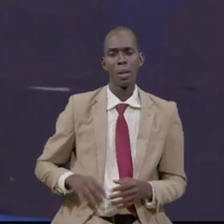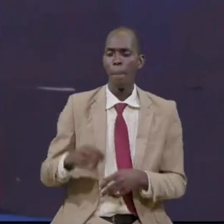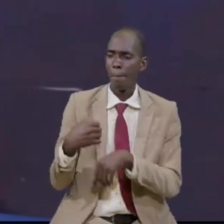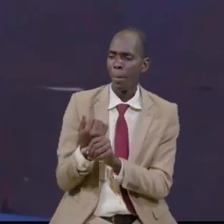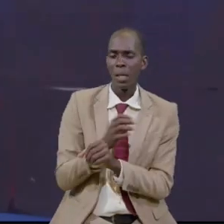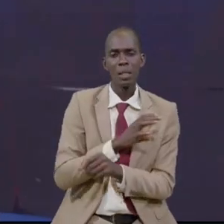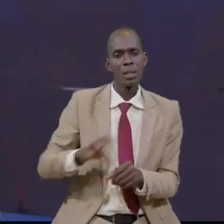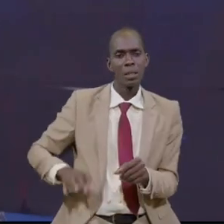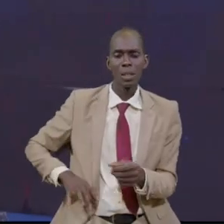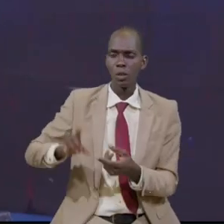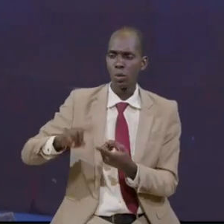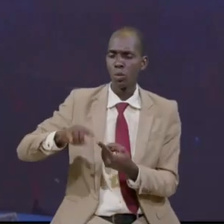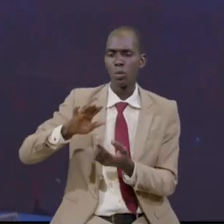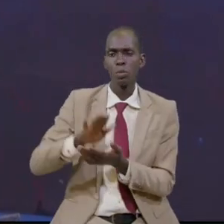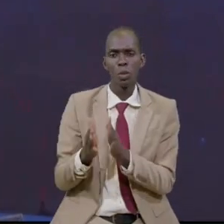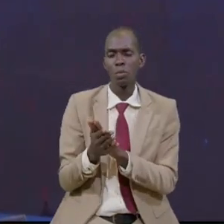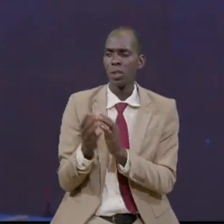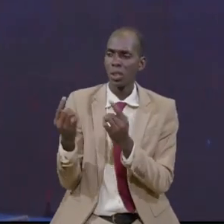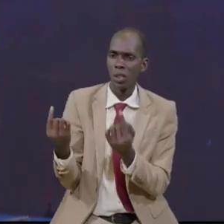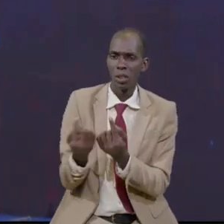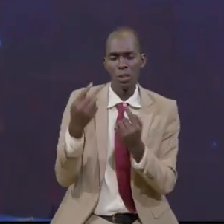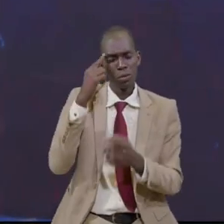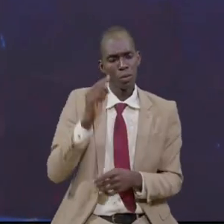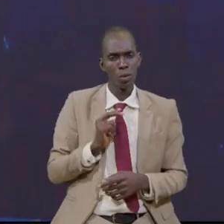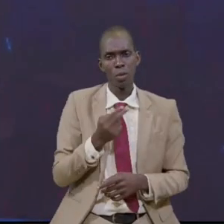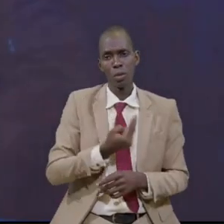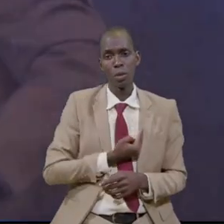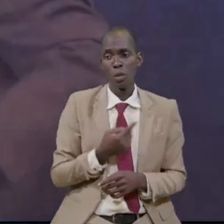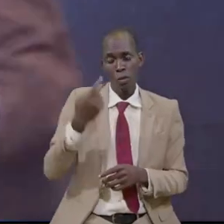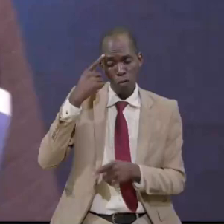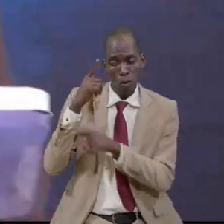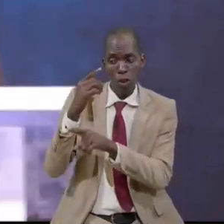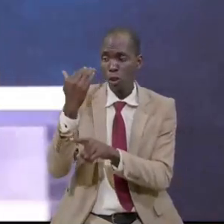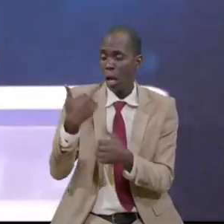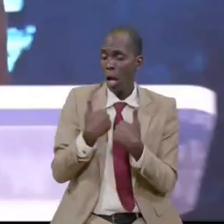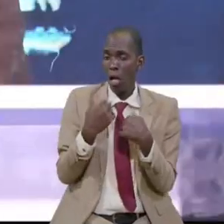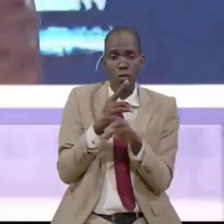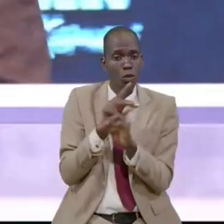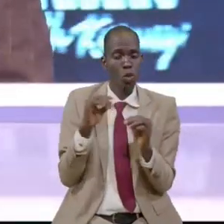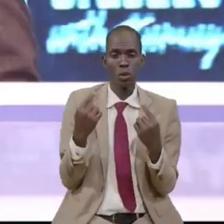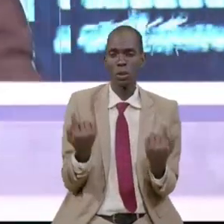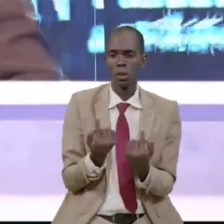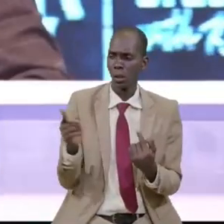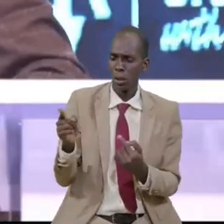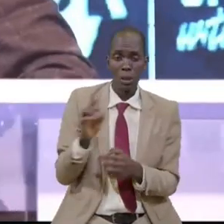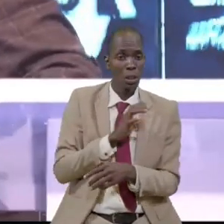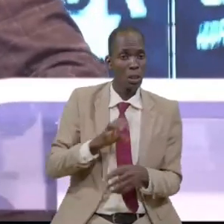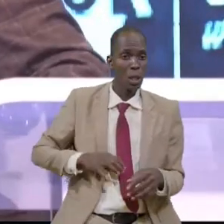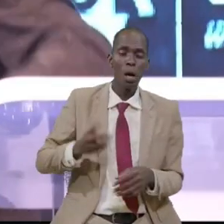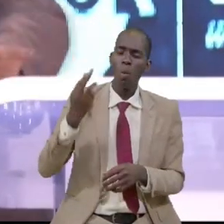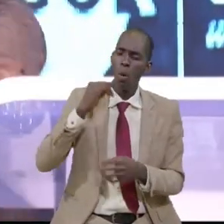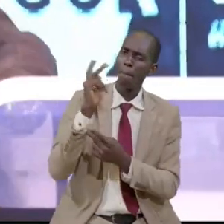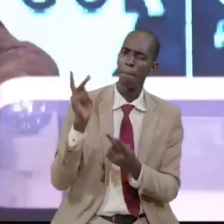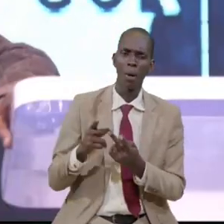péché pour nous celui qui n'a point connu de péché lu est lui il était parfait il a pris votre iniquité il